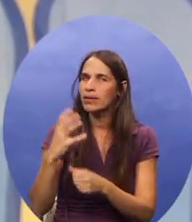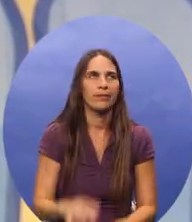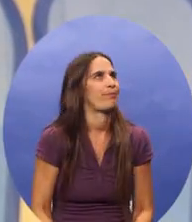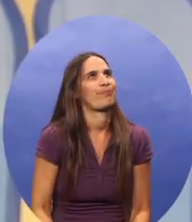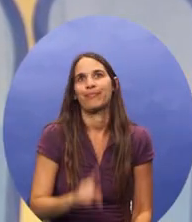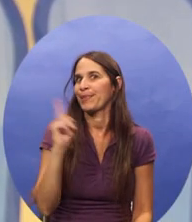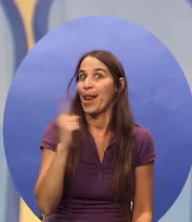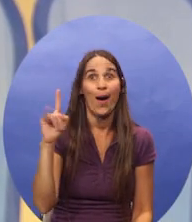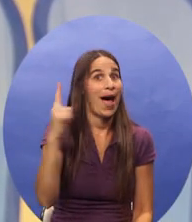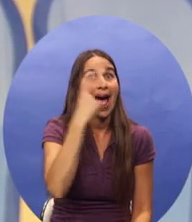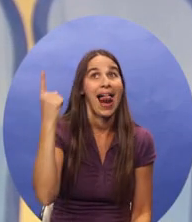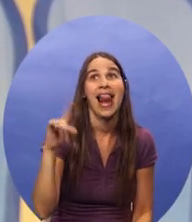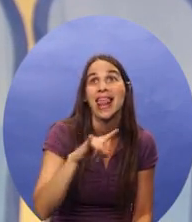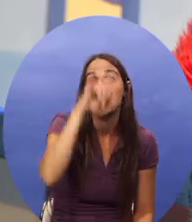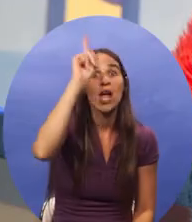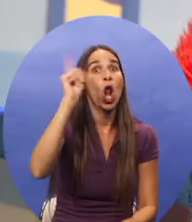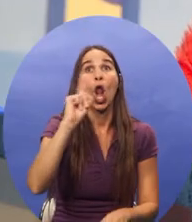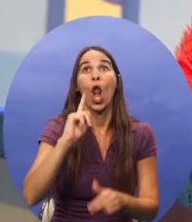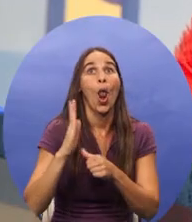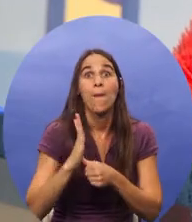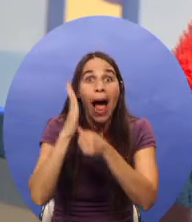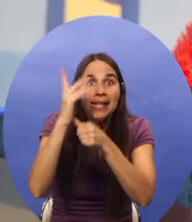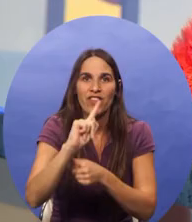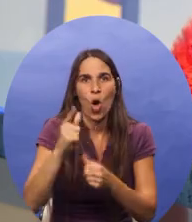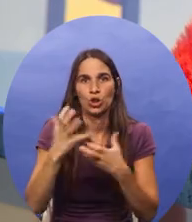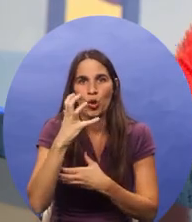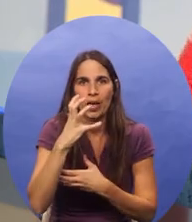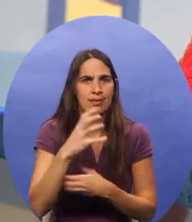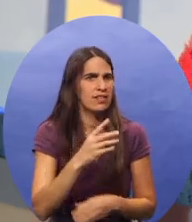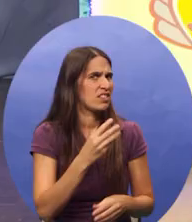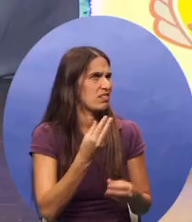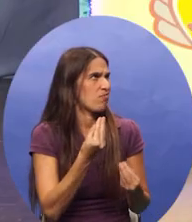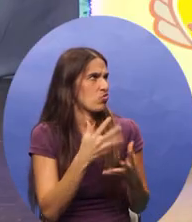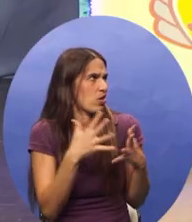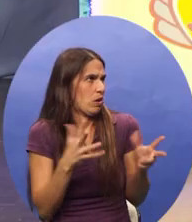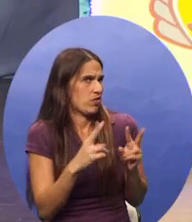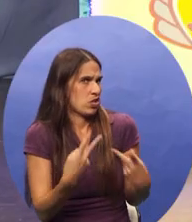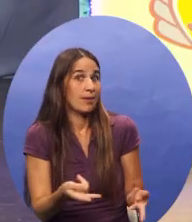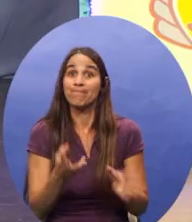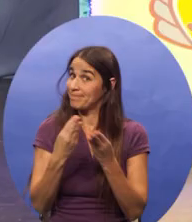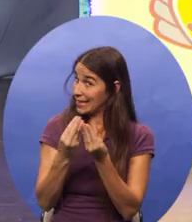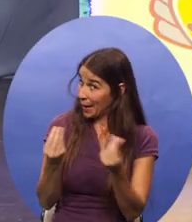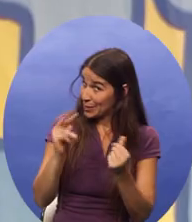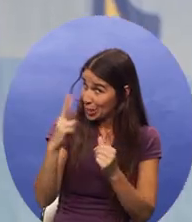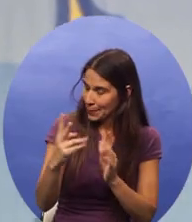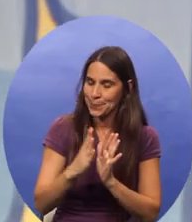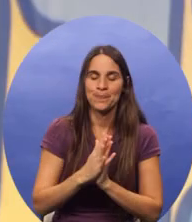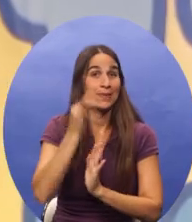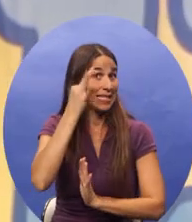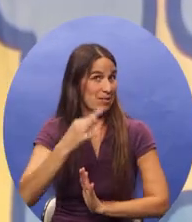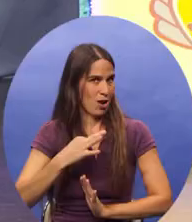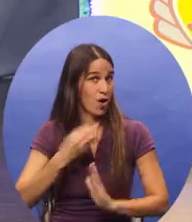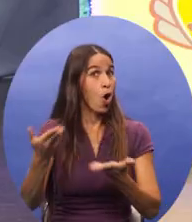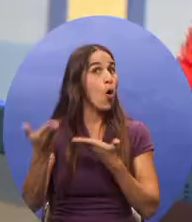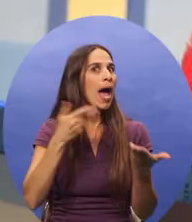לא מעלית וגם לא אשקולית. שימו לב. זה עוד משהו גדול כבר יכול להיות. אני אתן לכם רמז שני. שימו לב, האורח